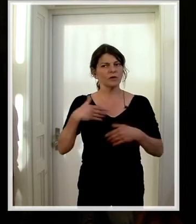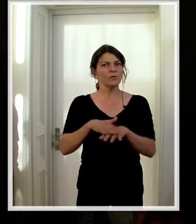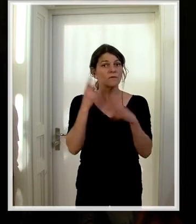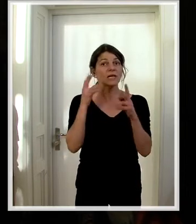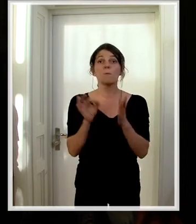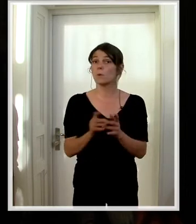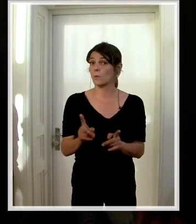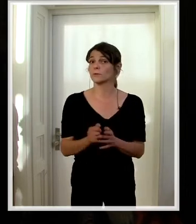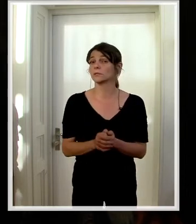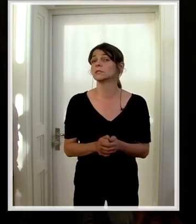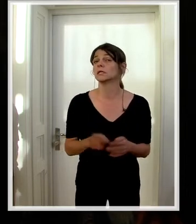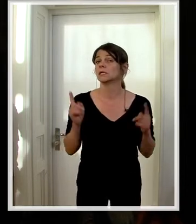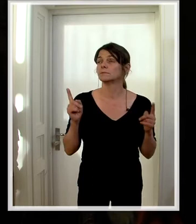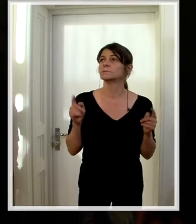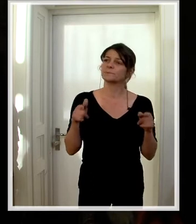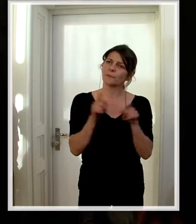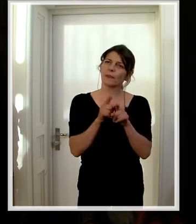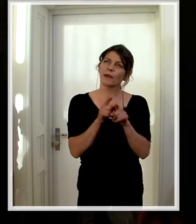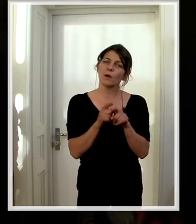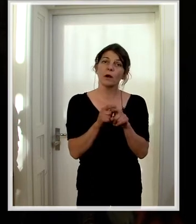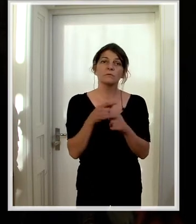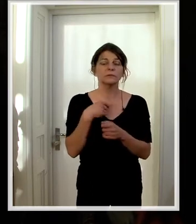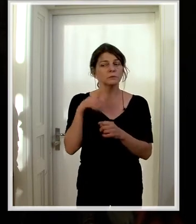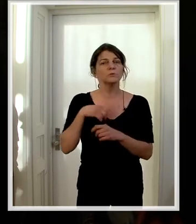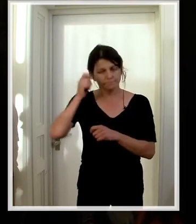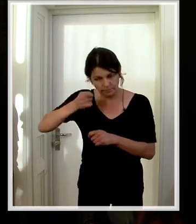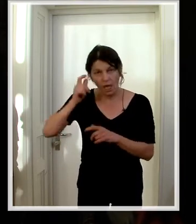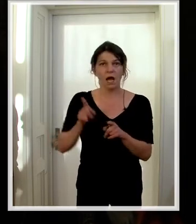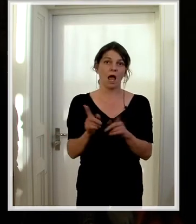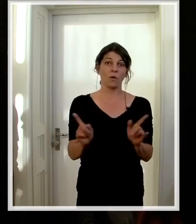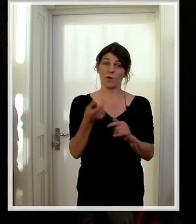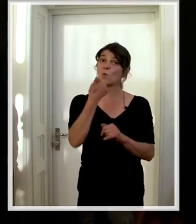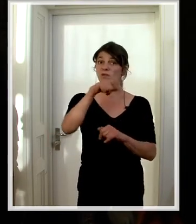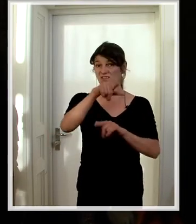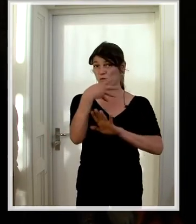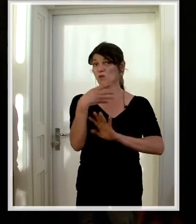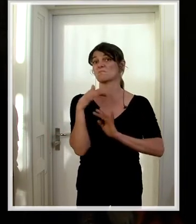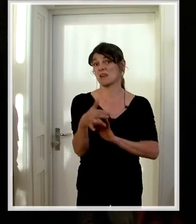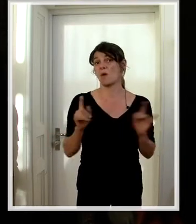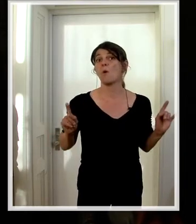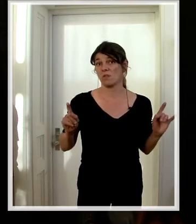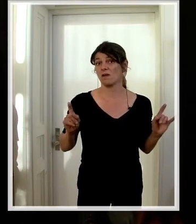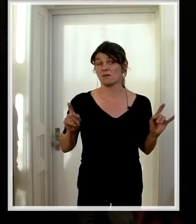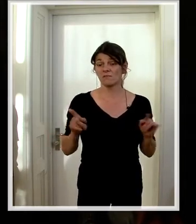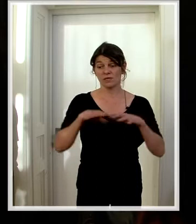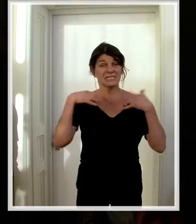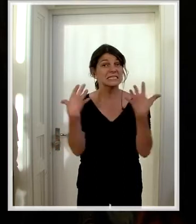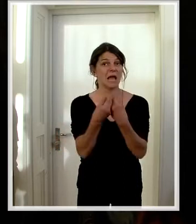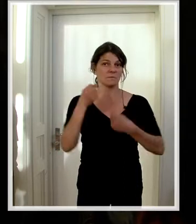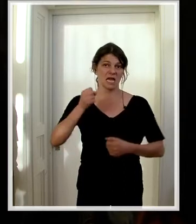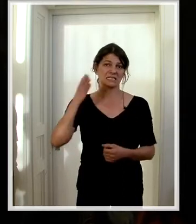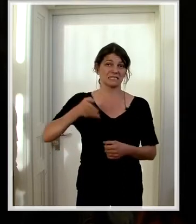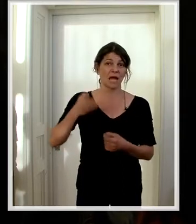Punkt, dass man es so einfach anerkennt, dass von den 197 Millionen, wo die ganze S-Bahn, wo die